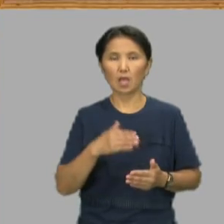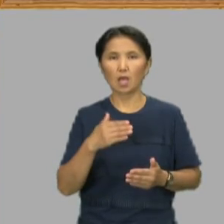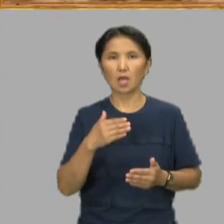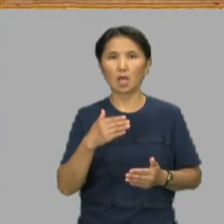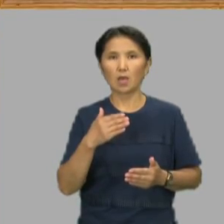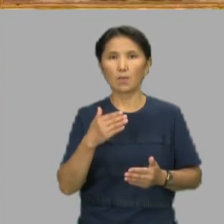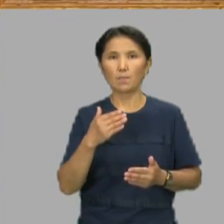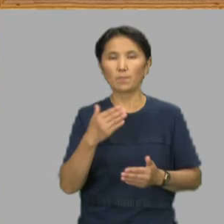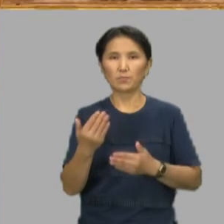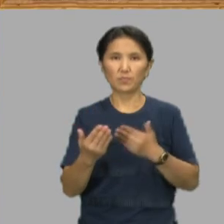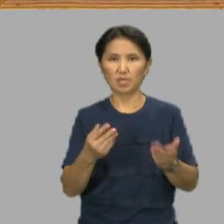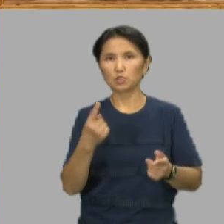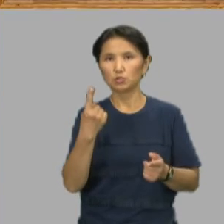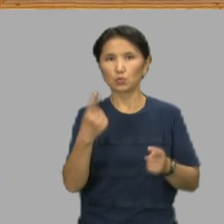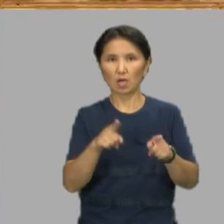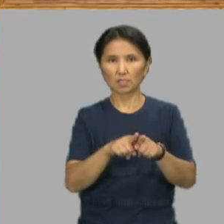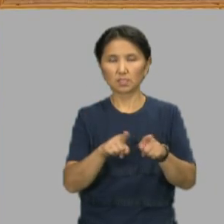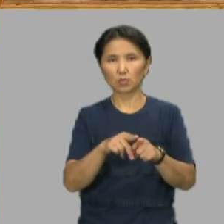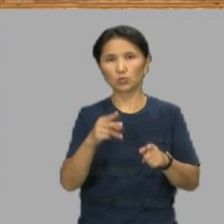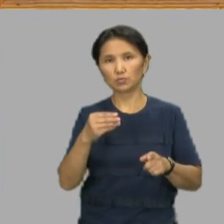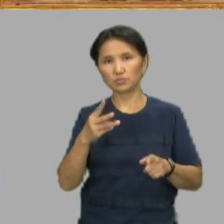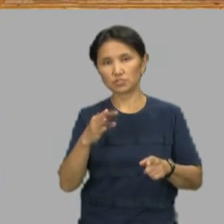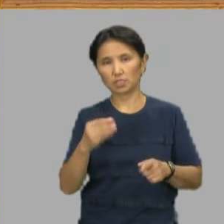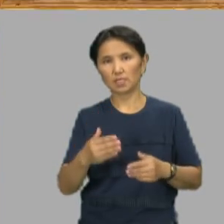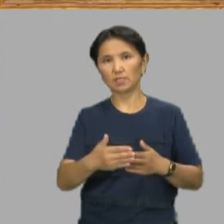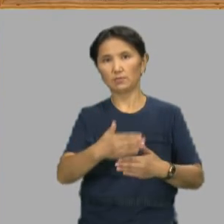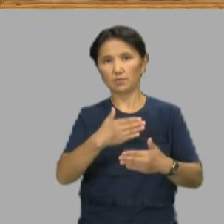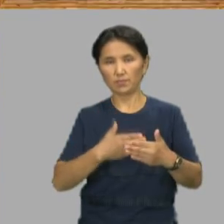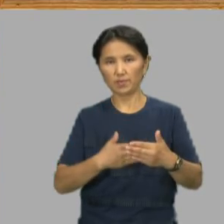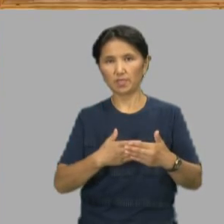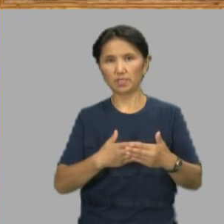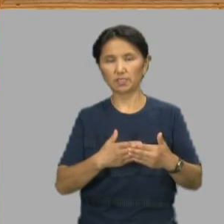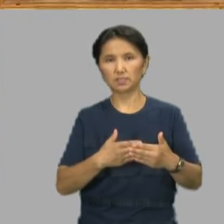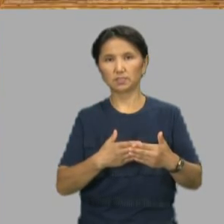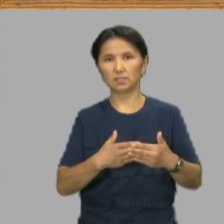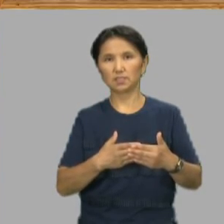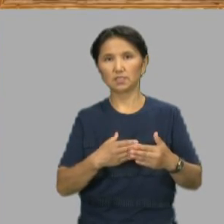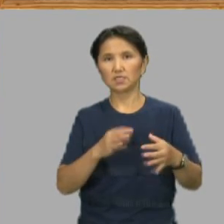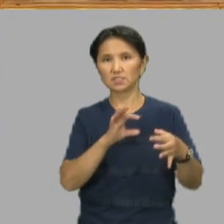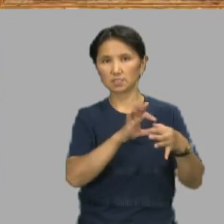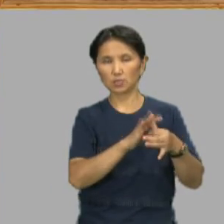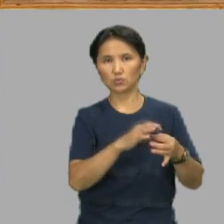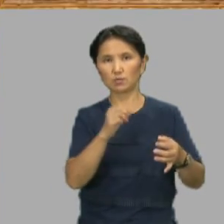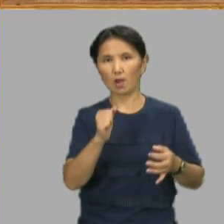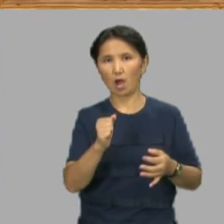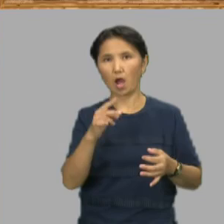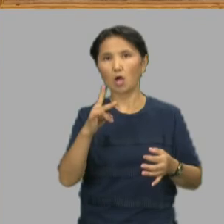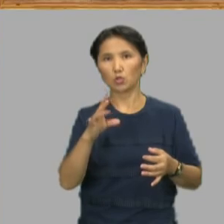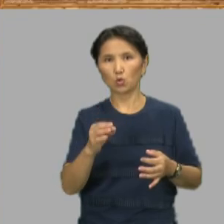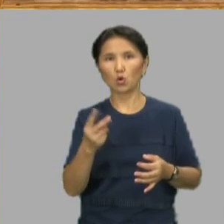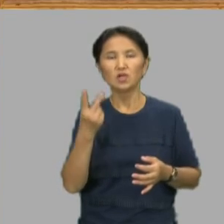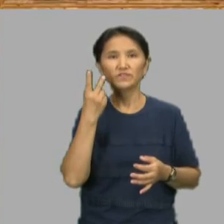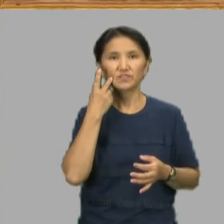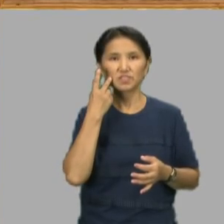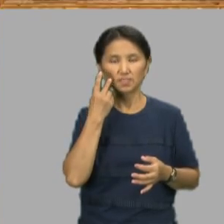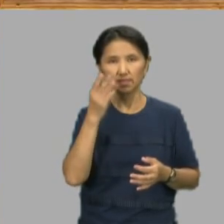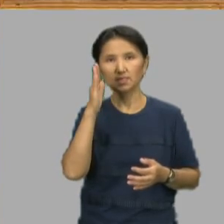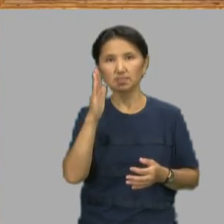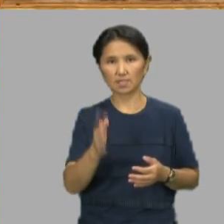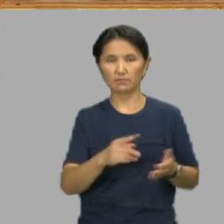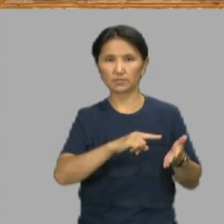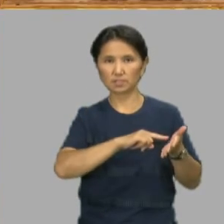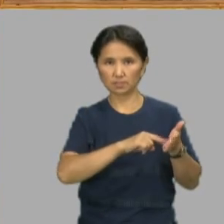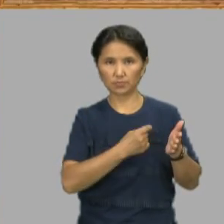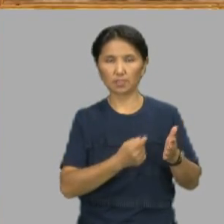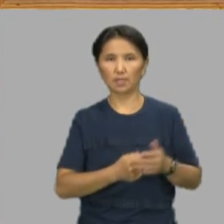Между однородными членами перед союзами «а», «но» всегда